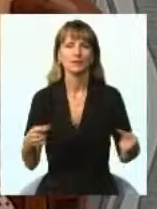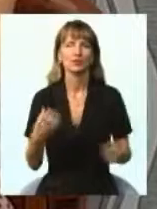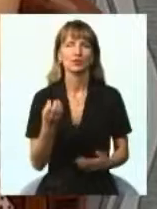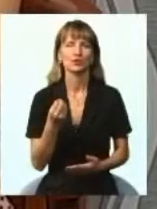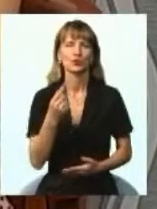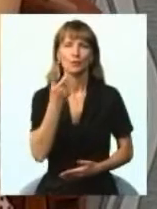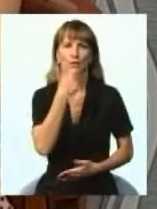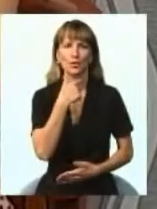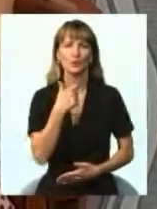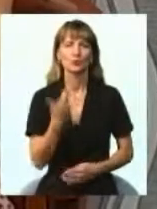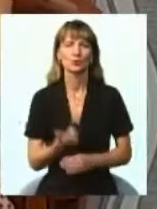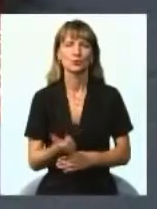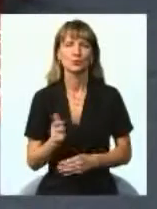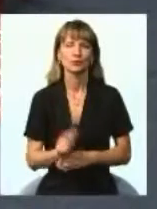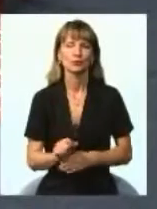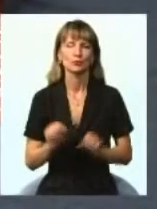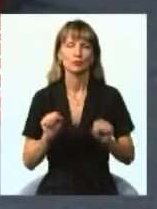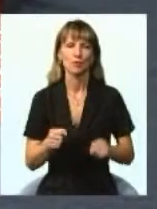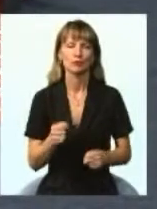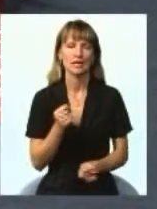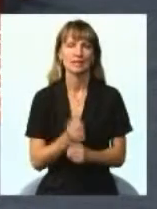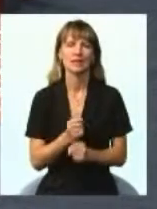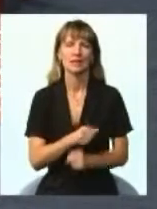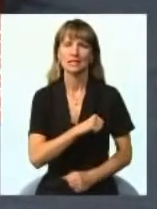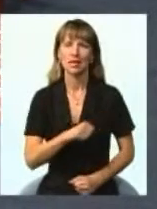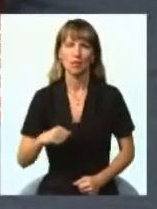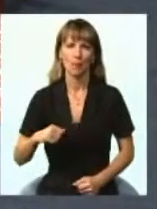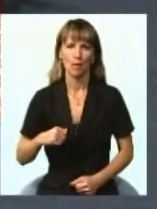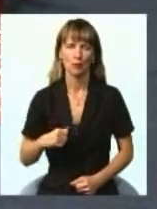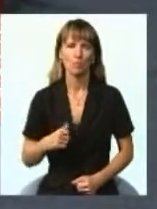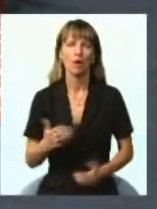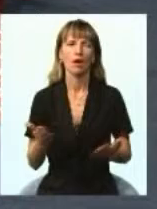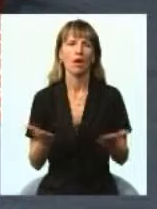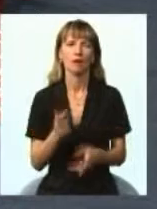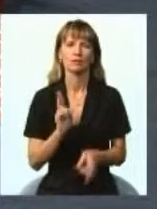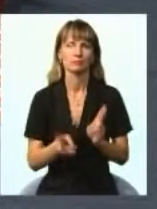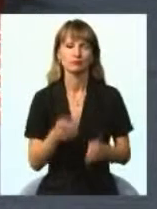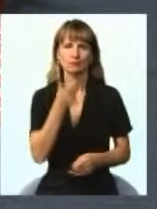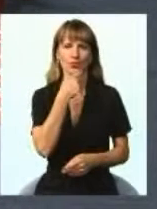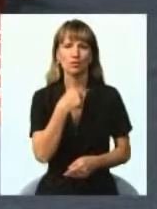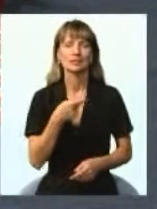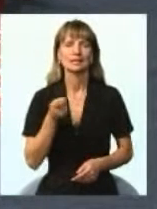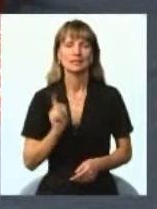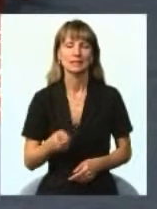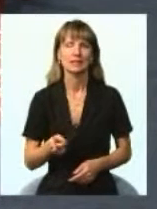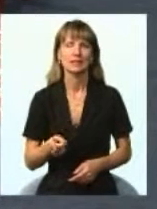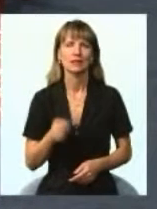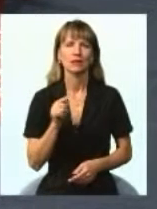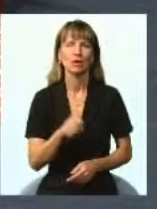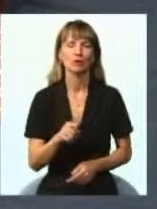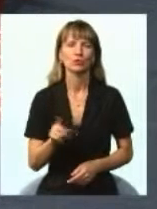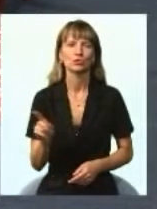морозиво дуже, можна приготувати і самому, так? А як взагалі готують морозиво? Чи дійсно його щось